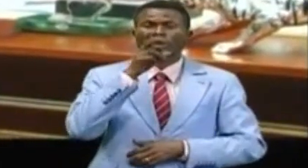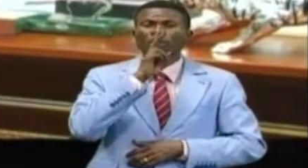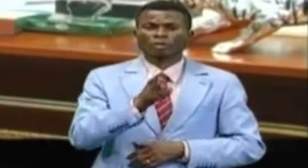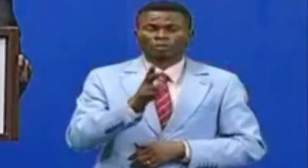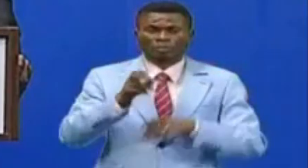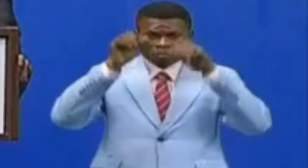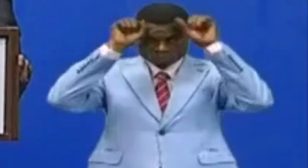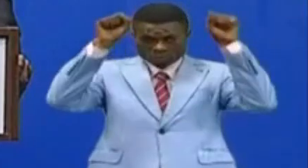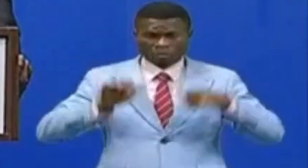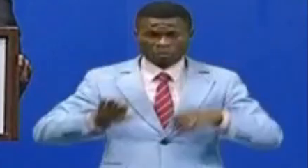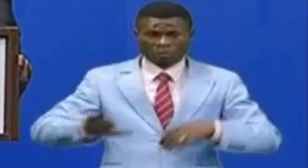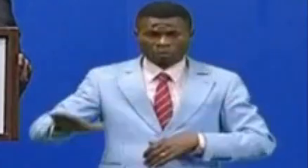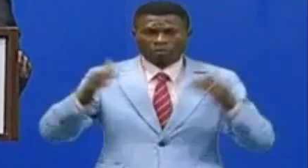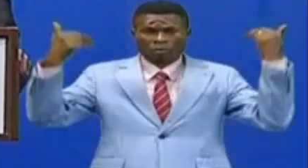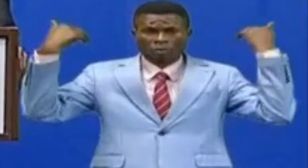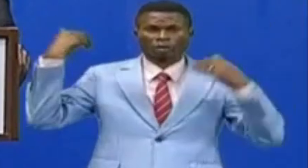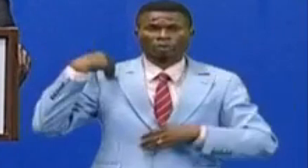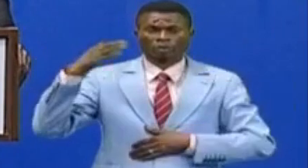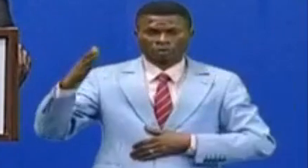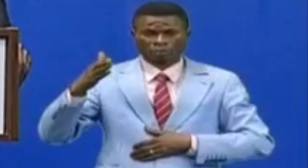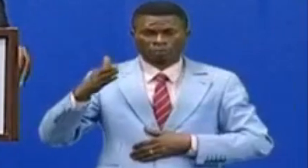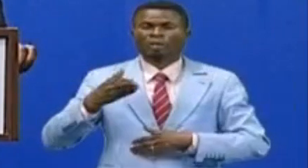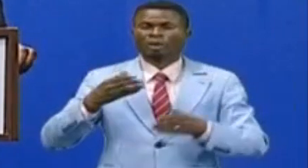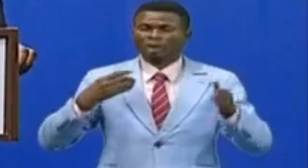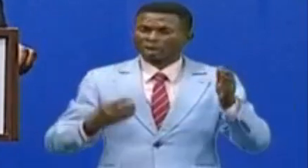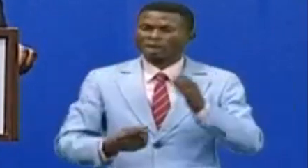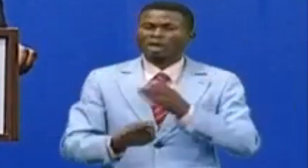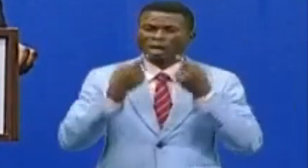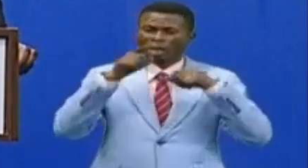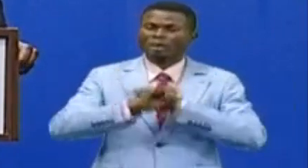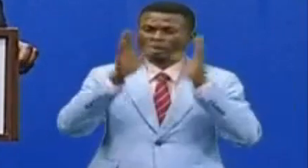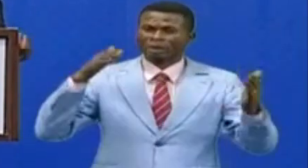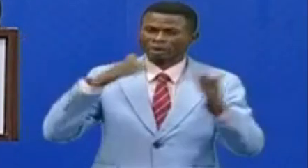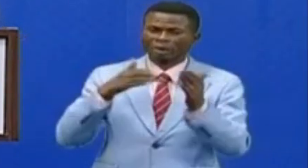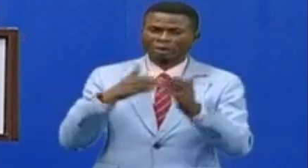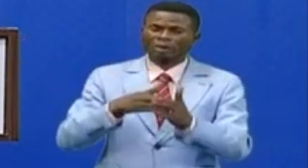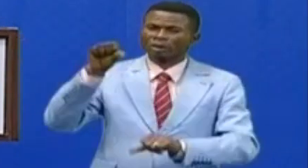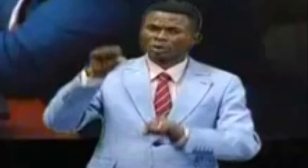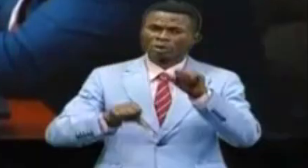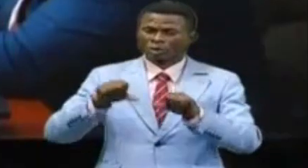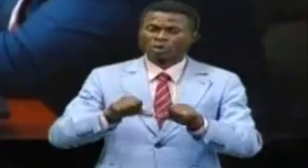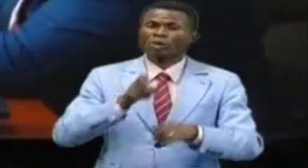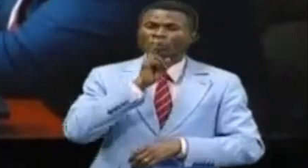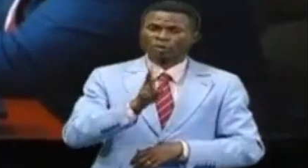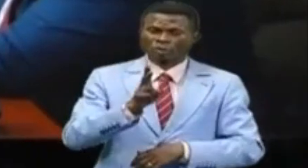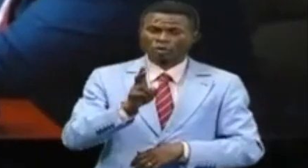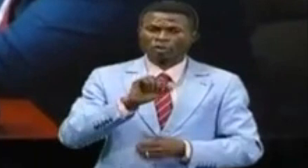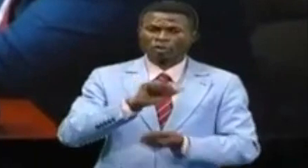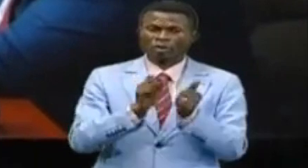président de la République, chef de l'État, a dénoncé l'agression injuste et illicite sur le plan du